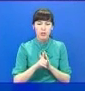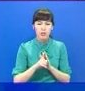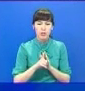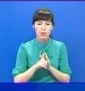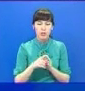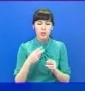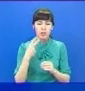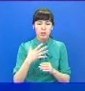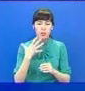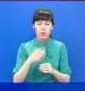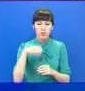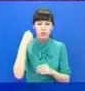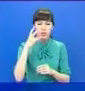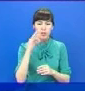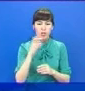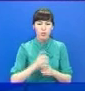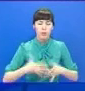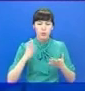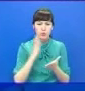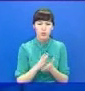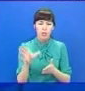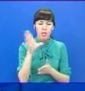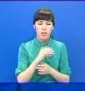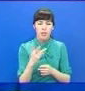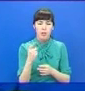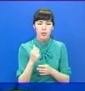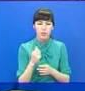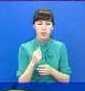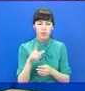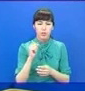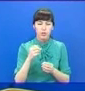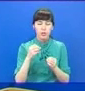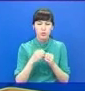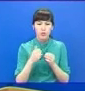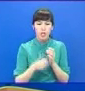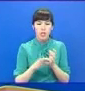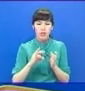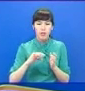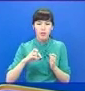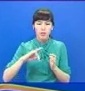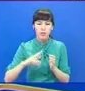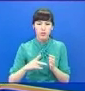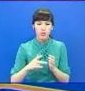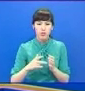Осы 25 жылы наурызға өткізіп атырық. Жалпы соммасы 116 миллион теңге.